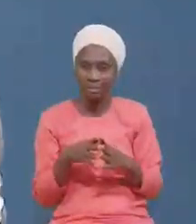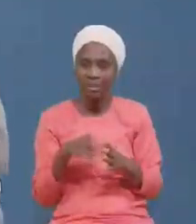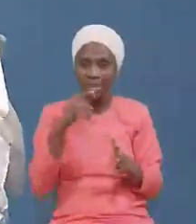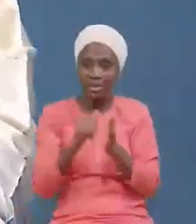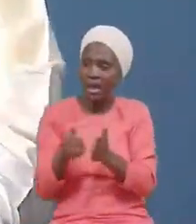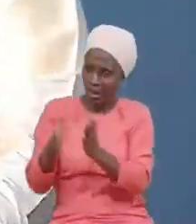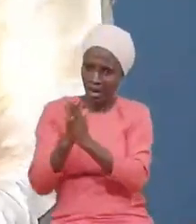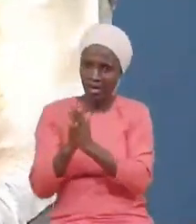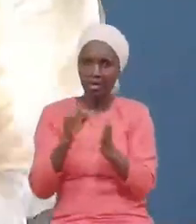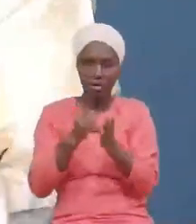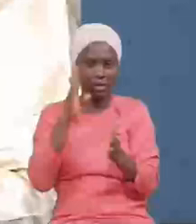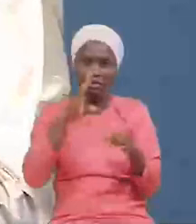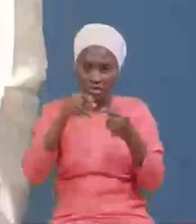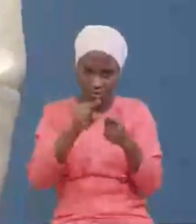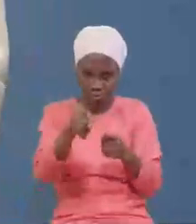donné,